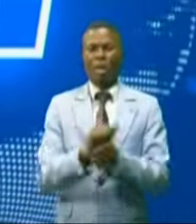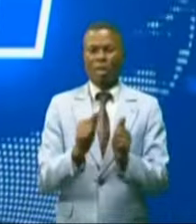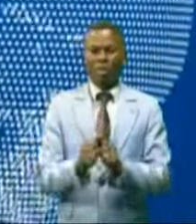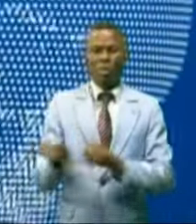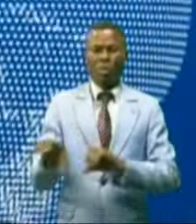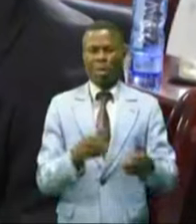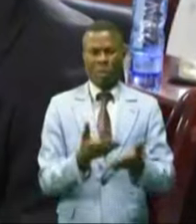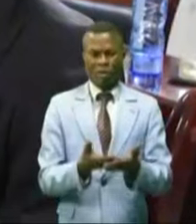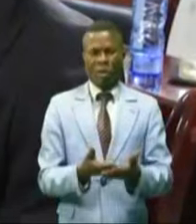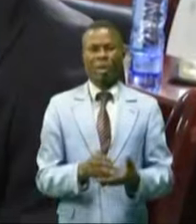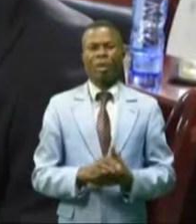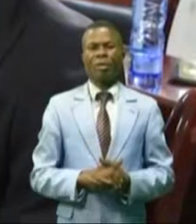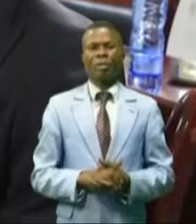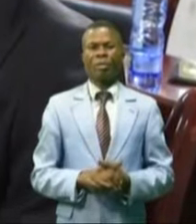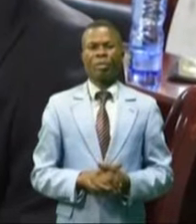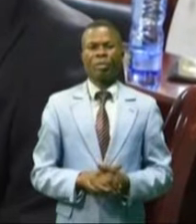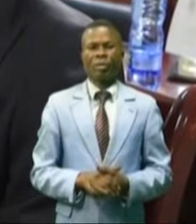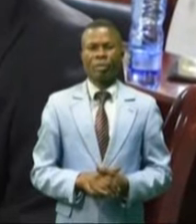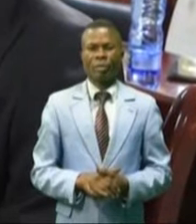Dondo.